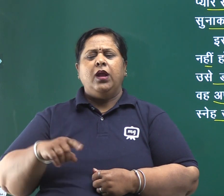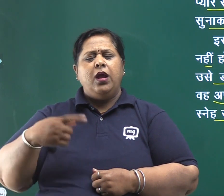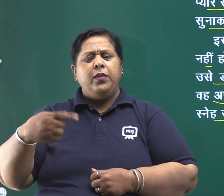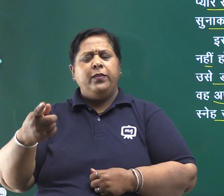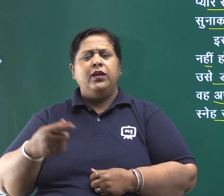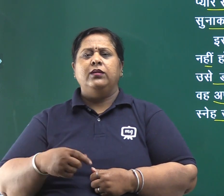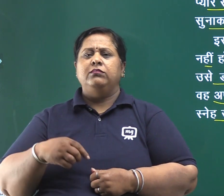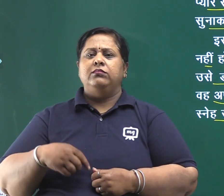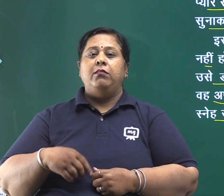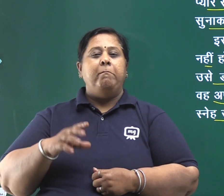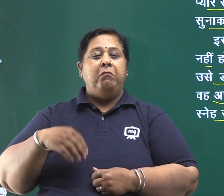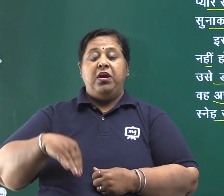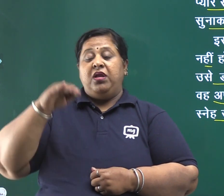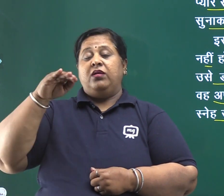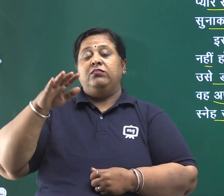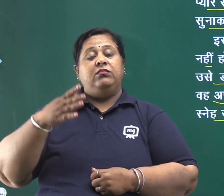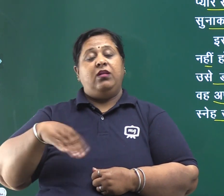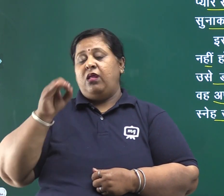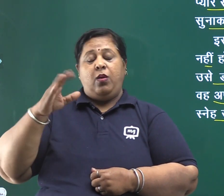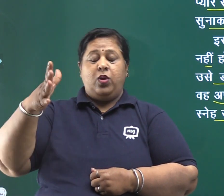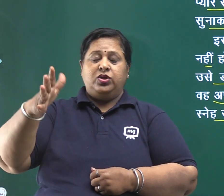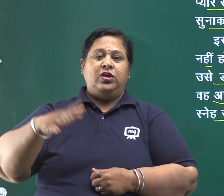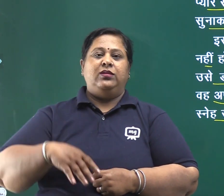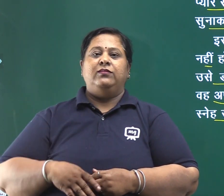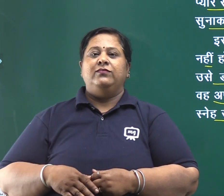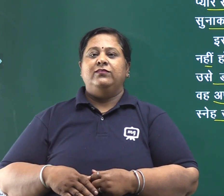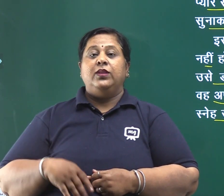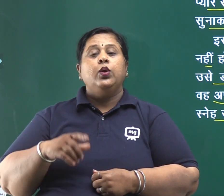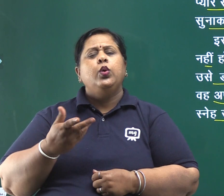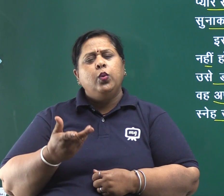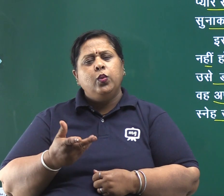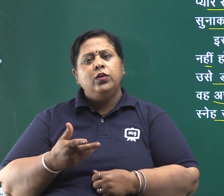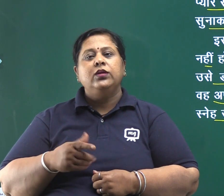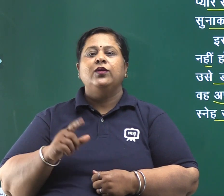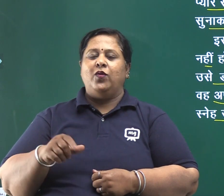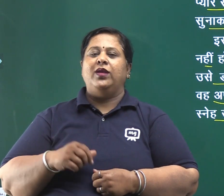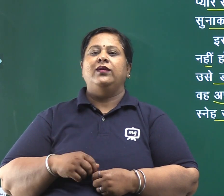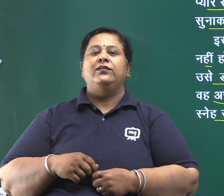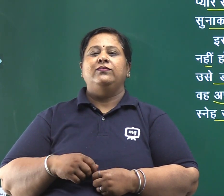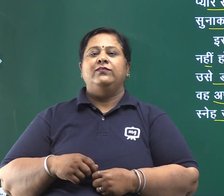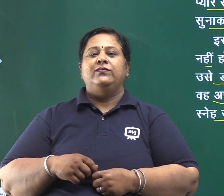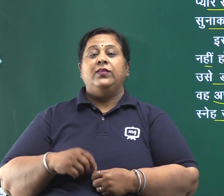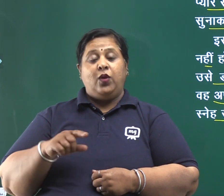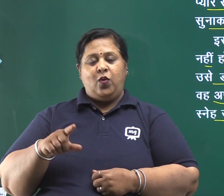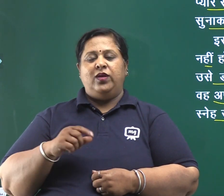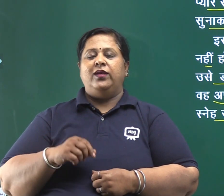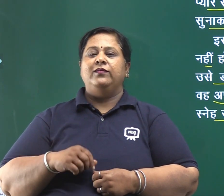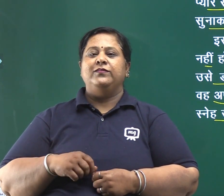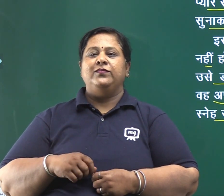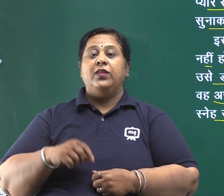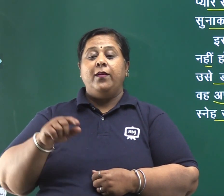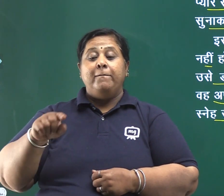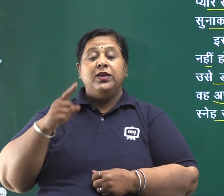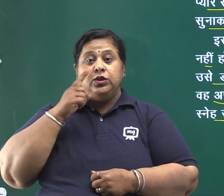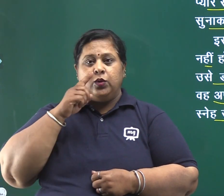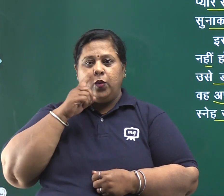भी बड़ी नहीं होना चाहती है। क्यों नहीं होना चाहती है? क्योंकि